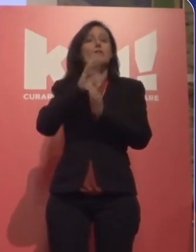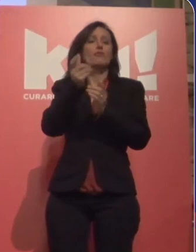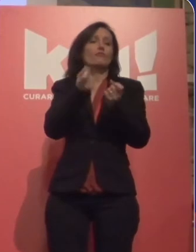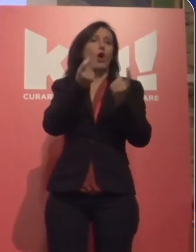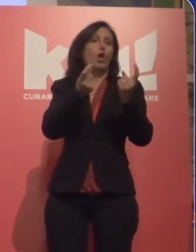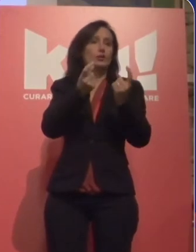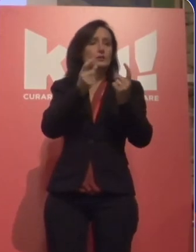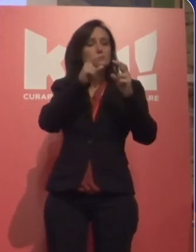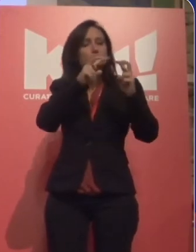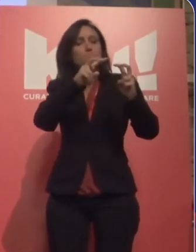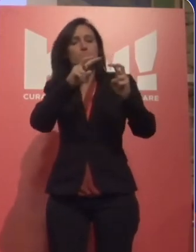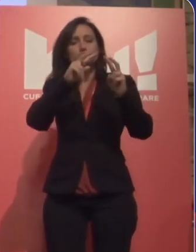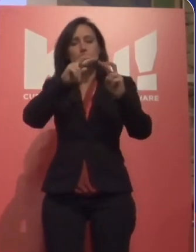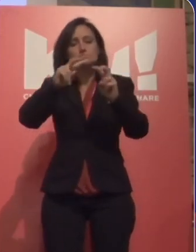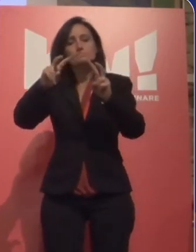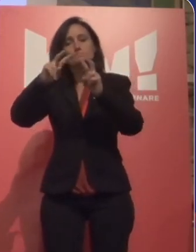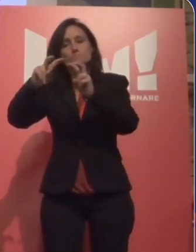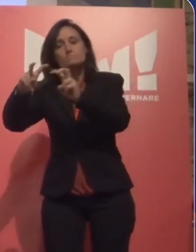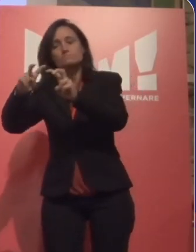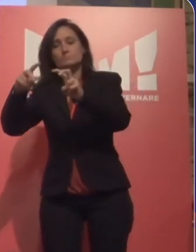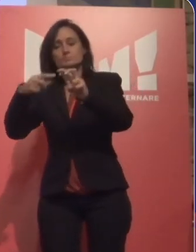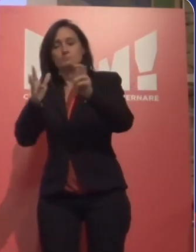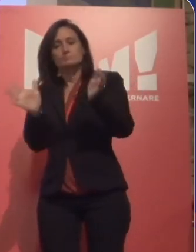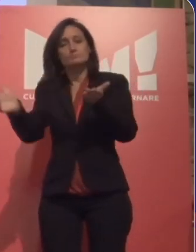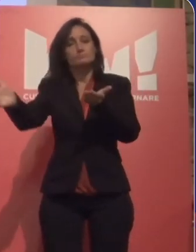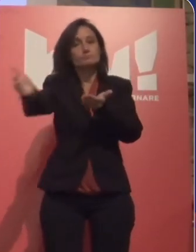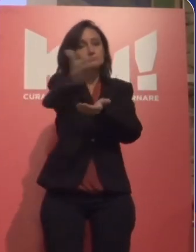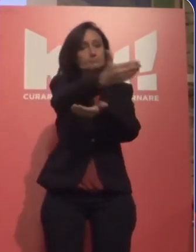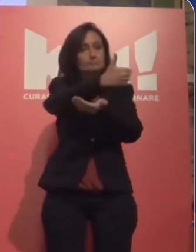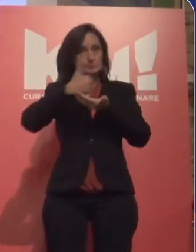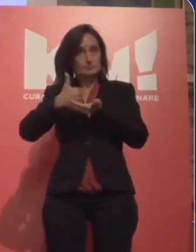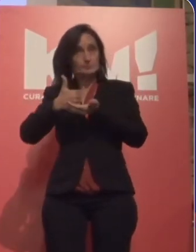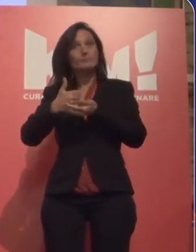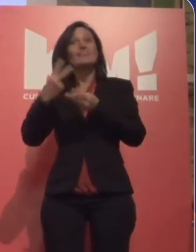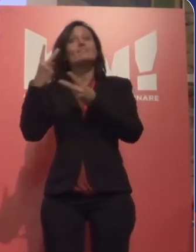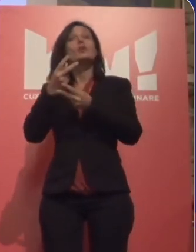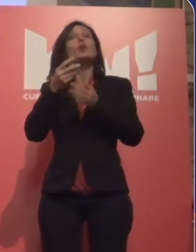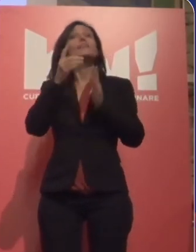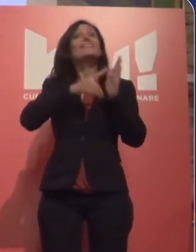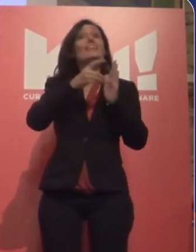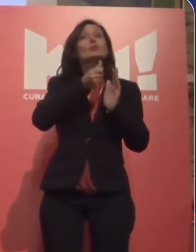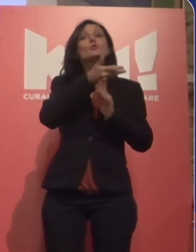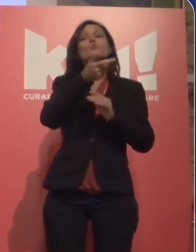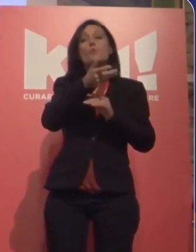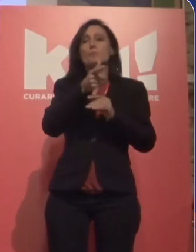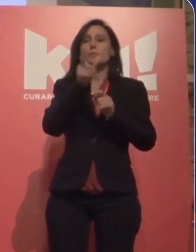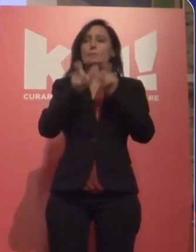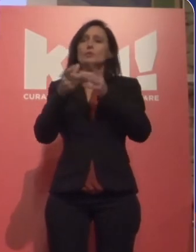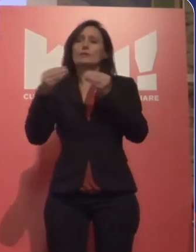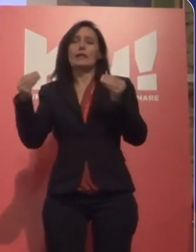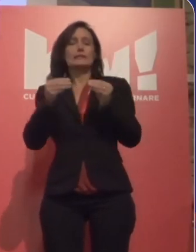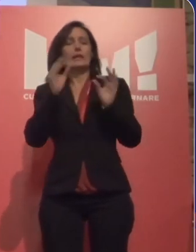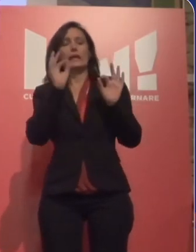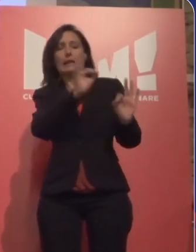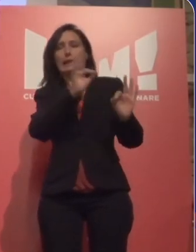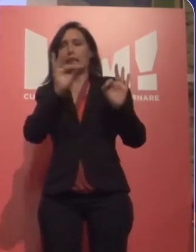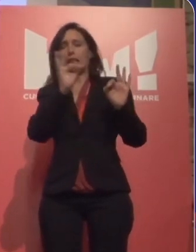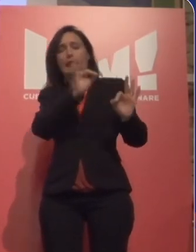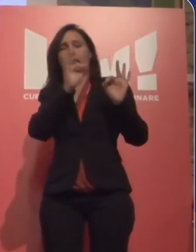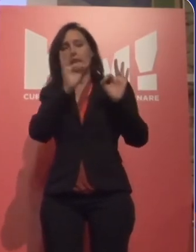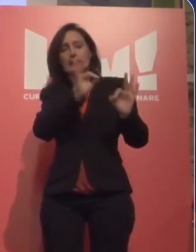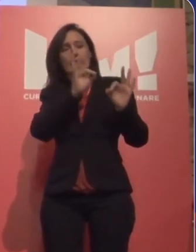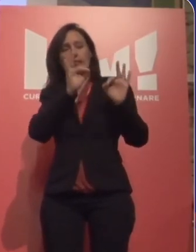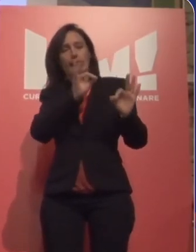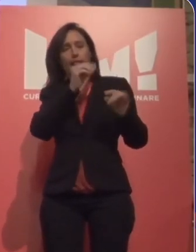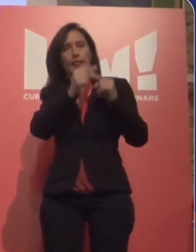e che spesso la fino criticati perché al contrario di quello che si potrebbe ritenere sono ormai diventati perfino troppo cauti i dati di oxfam